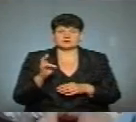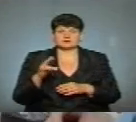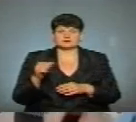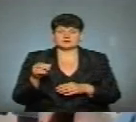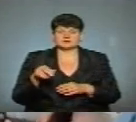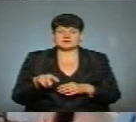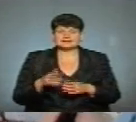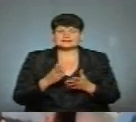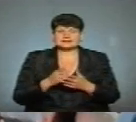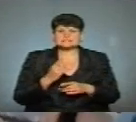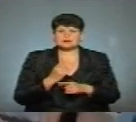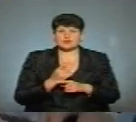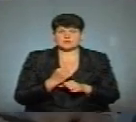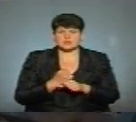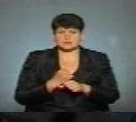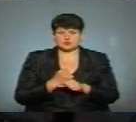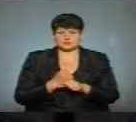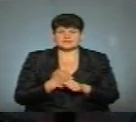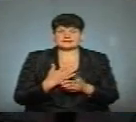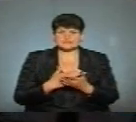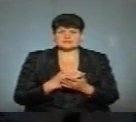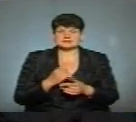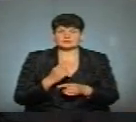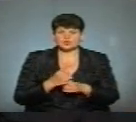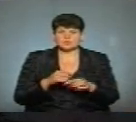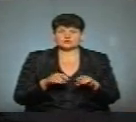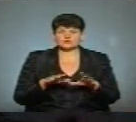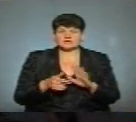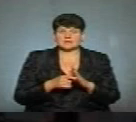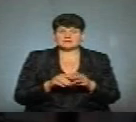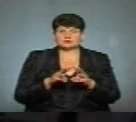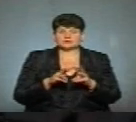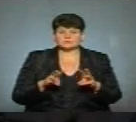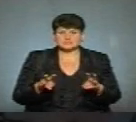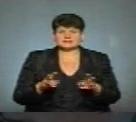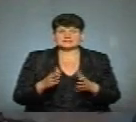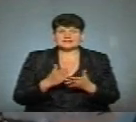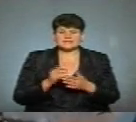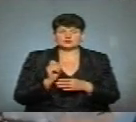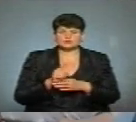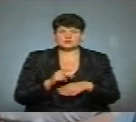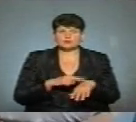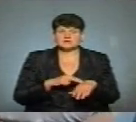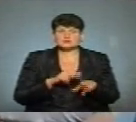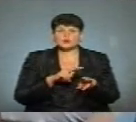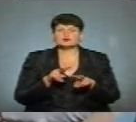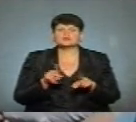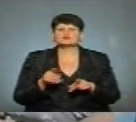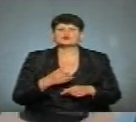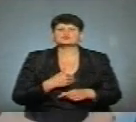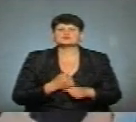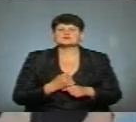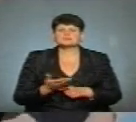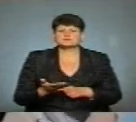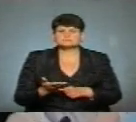Є заборона на роботу. Заборонено постановою Кабінету міністрів, заборонено рішенням штабу. Є доручення поліції контролювати. Що ви хочете, щоб я зробив?